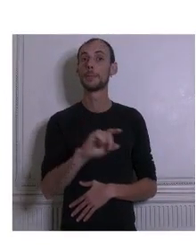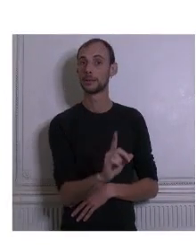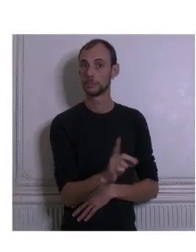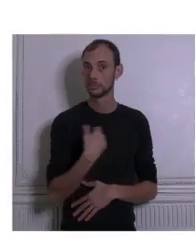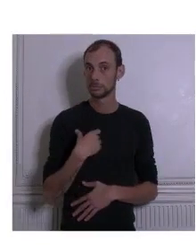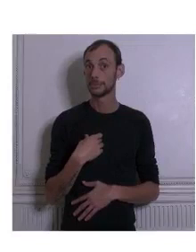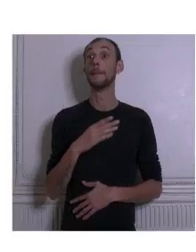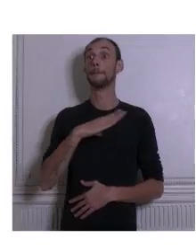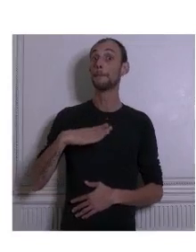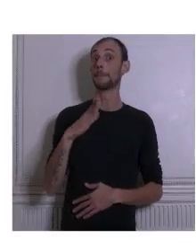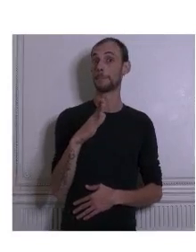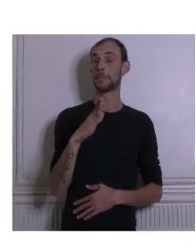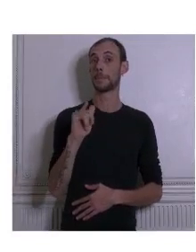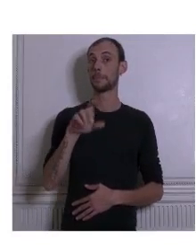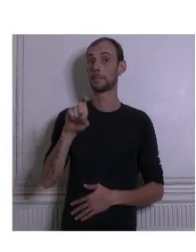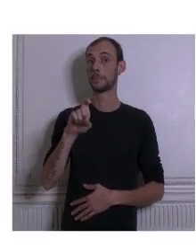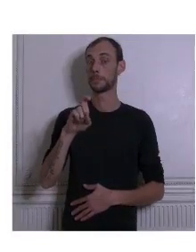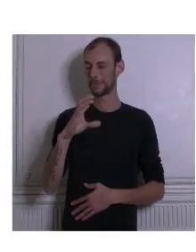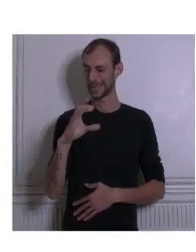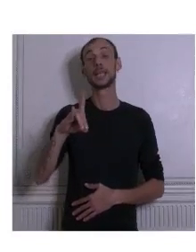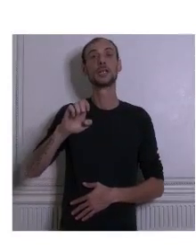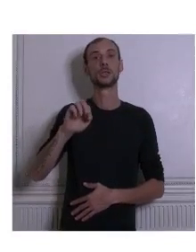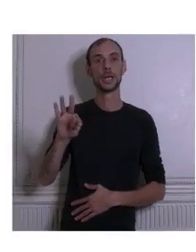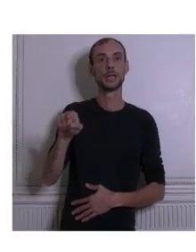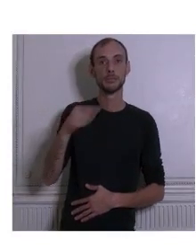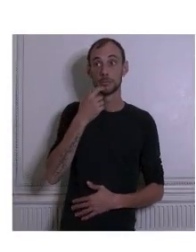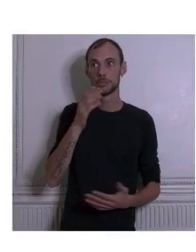la preuve, si vous m'écoutez évidemment,